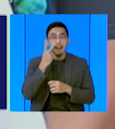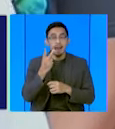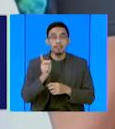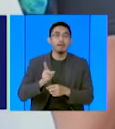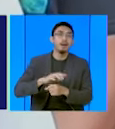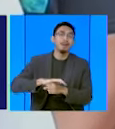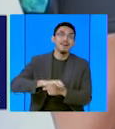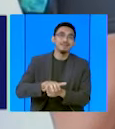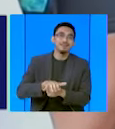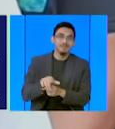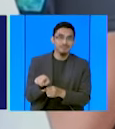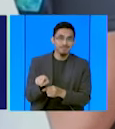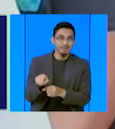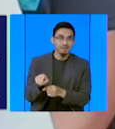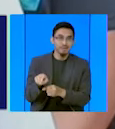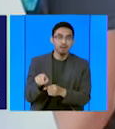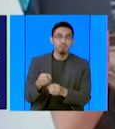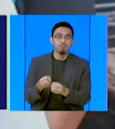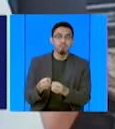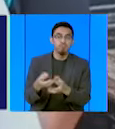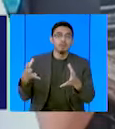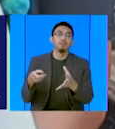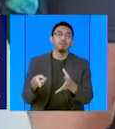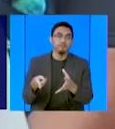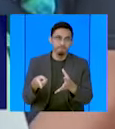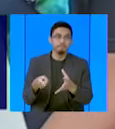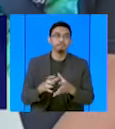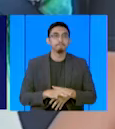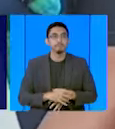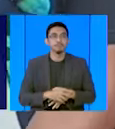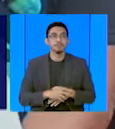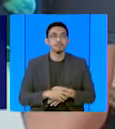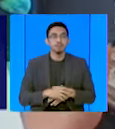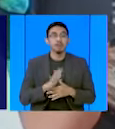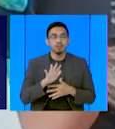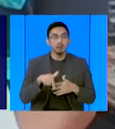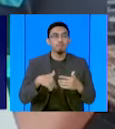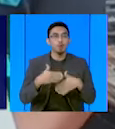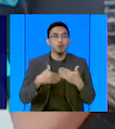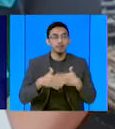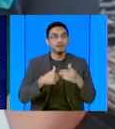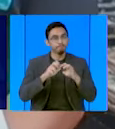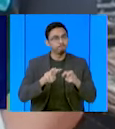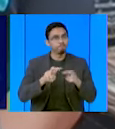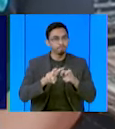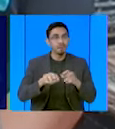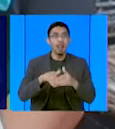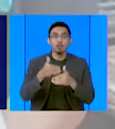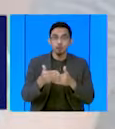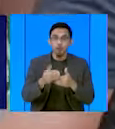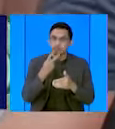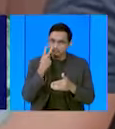ada tekanan dari tabung gas. Nanti akan dilakukan penyelidikan lanjut untuk bisa memastikan apa hal yang menyebabkan sebenarnya terjadi.